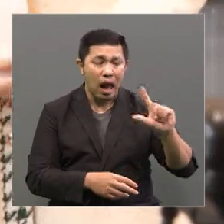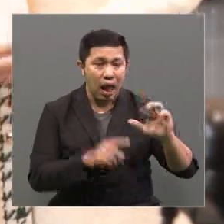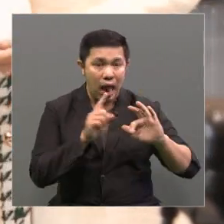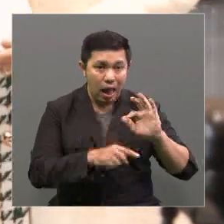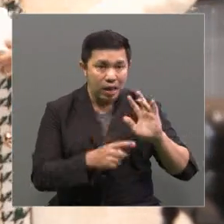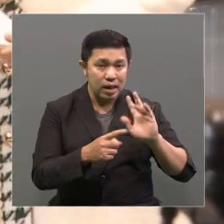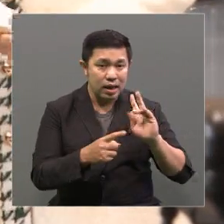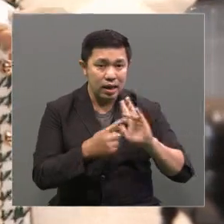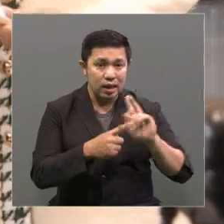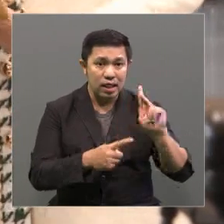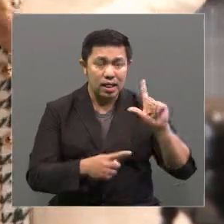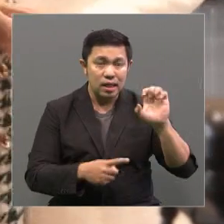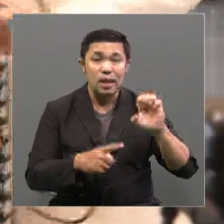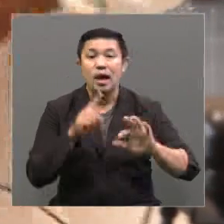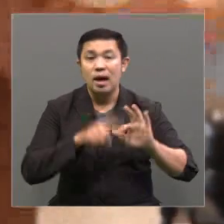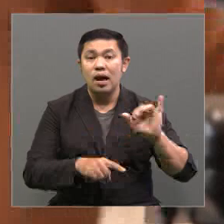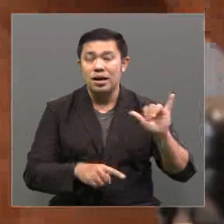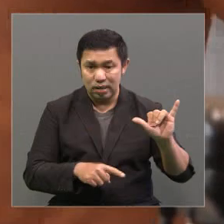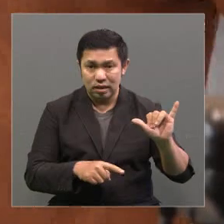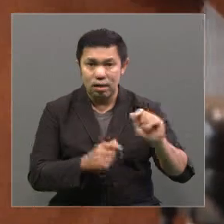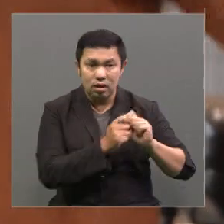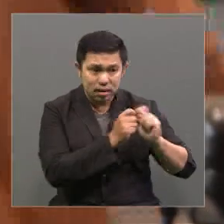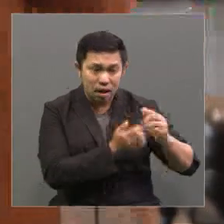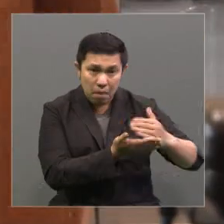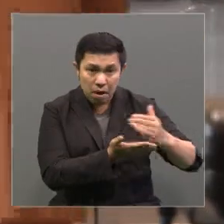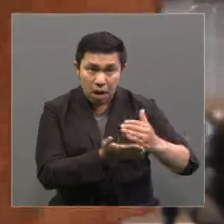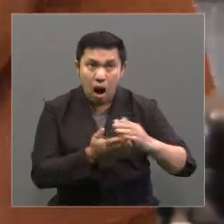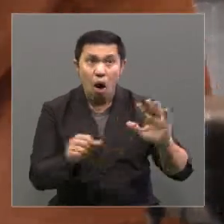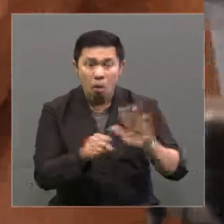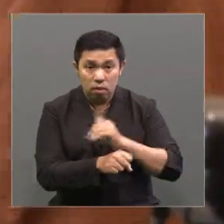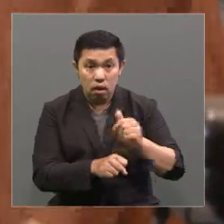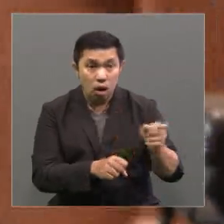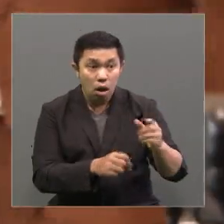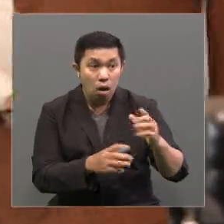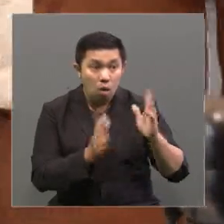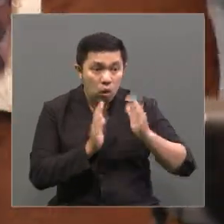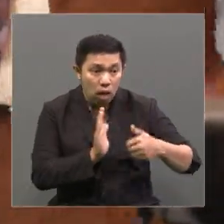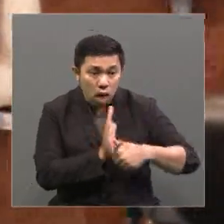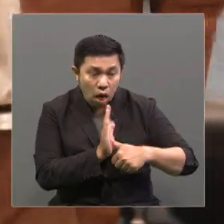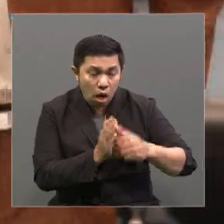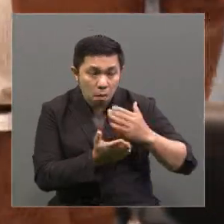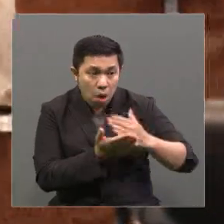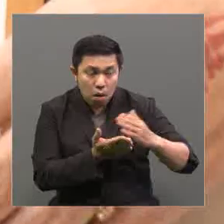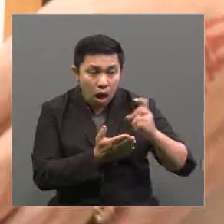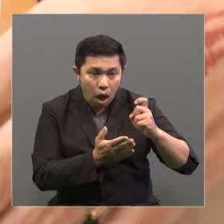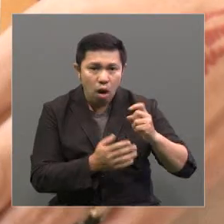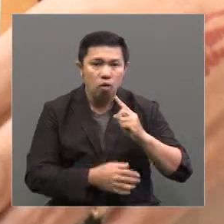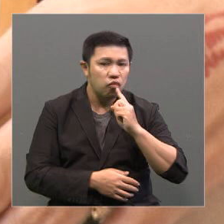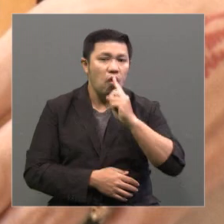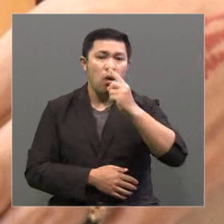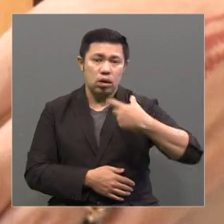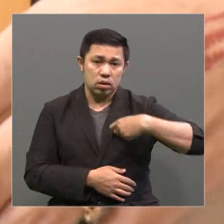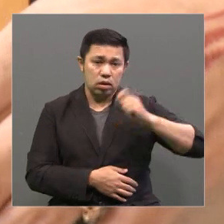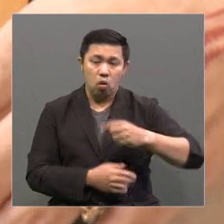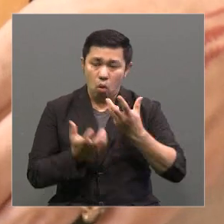คุยแล้วก็กำหนดเวลาชำระหนี้คืนตามข้อตกลงของ2ฝ่ายถ้าหากลูกหนี้ผิดนัดชำระก็จะเข้าสู่กระบวนการยื่นร้องต่อศ